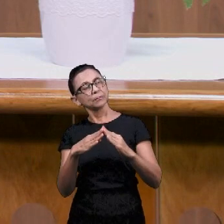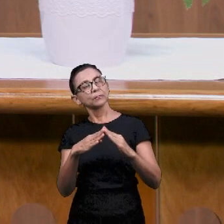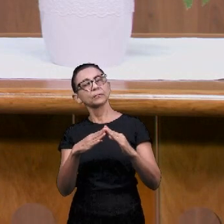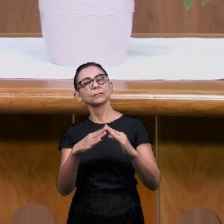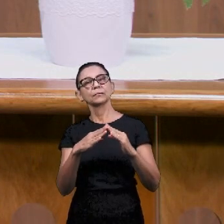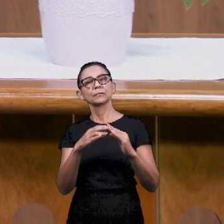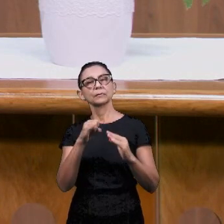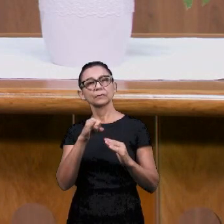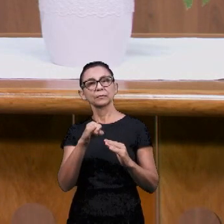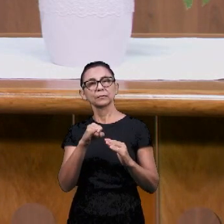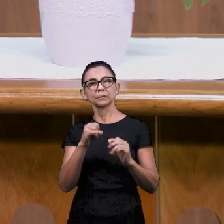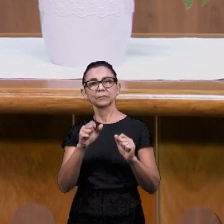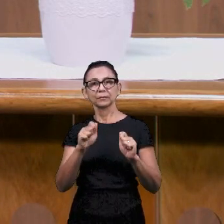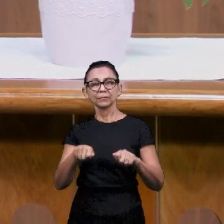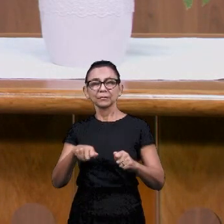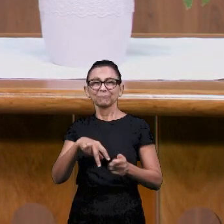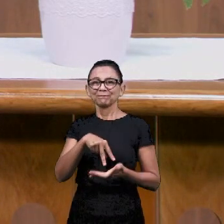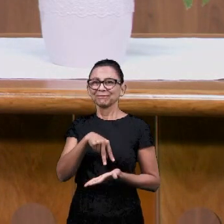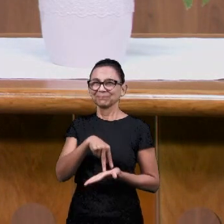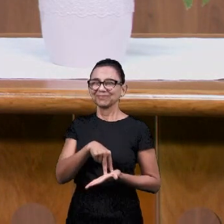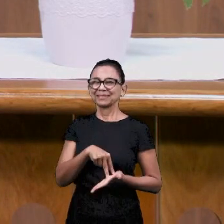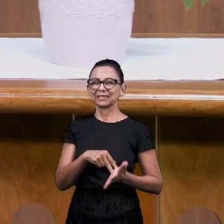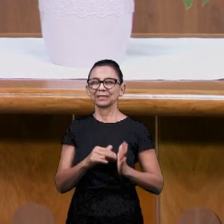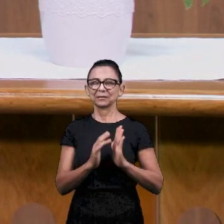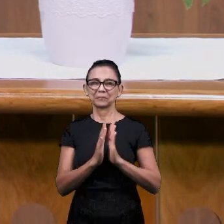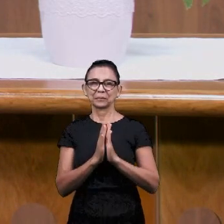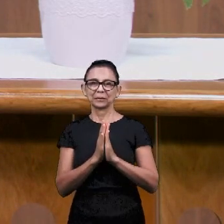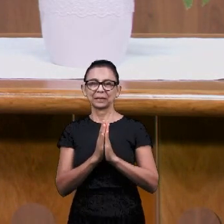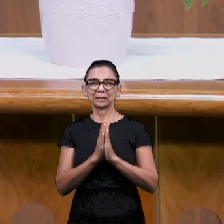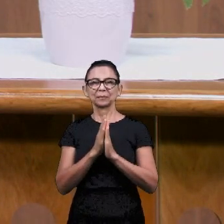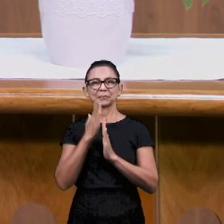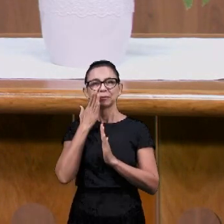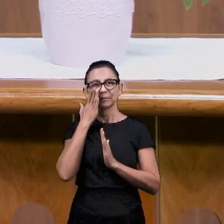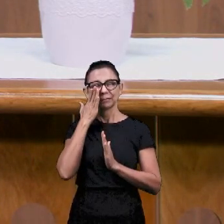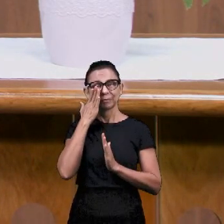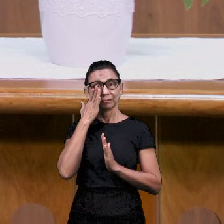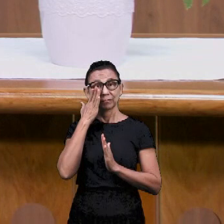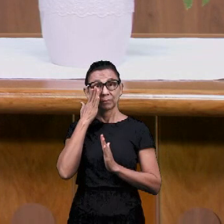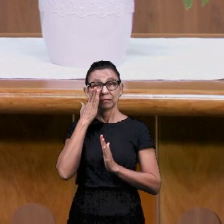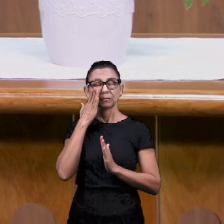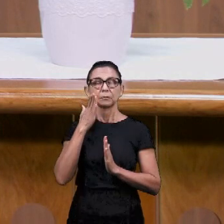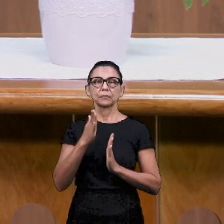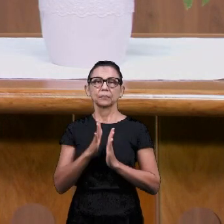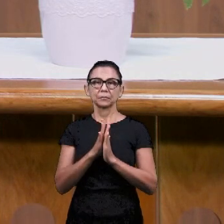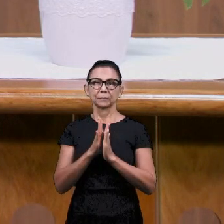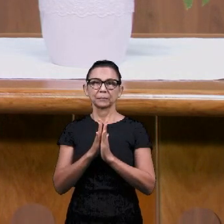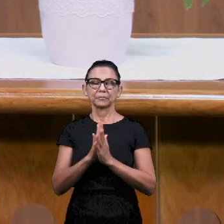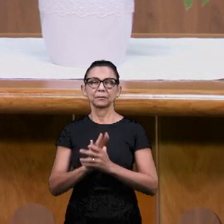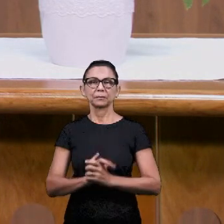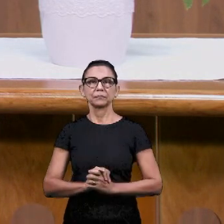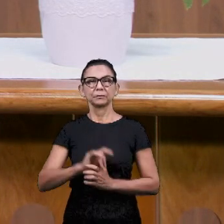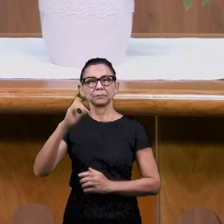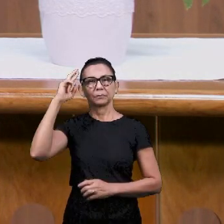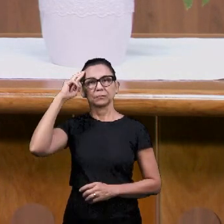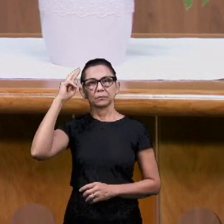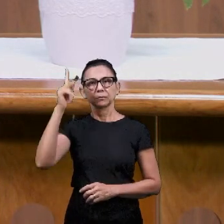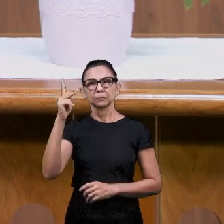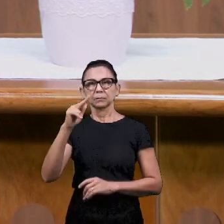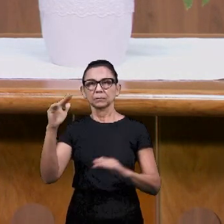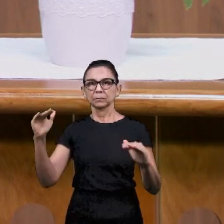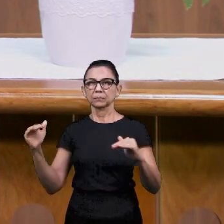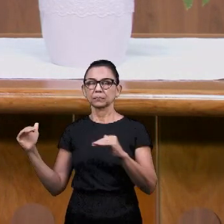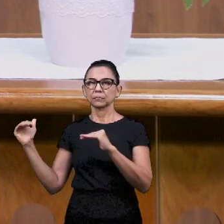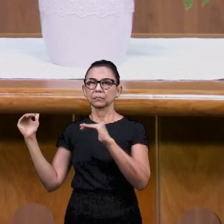debout dans ce moment de prière et nous allons remettre sur l'autel du Seigneur le culte de ce matin. Prions. Seigneur, nous louons ton nom, nous te